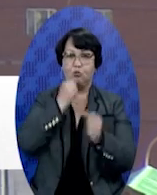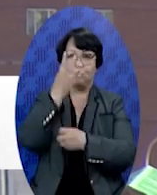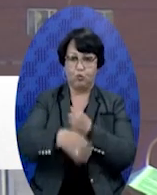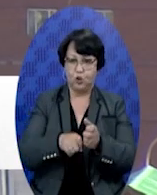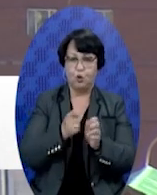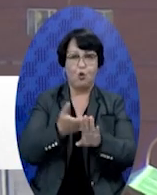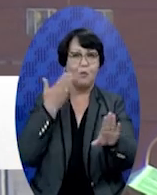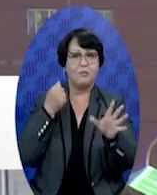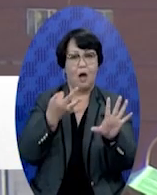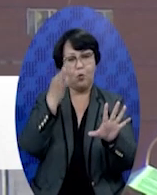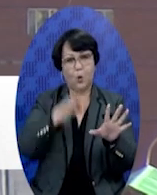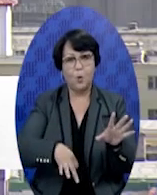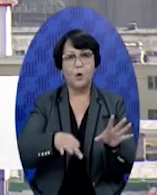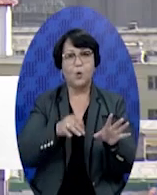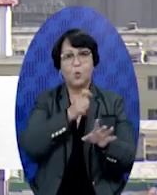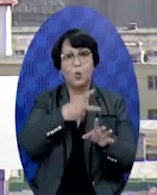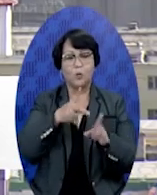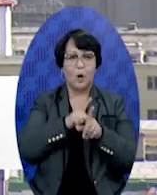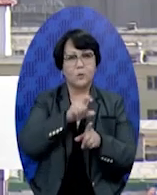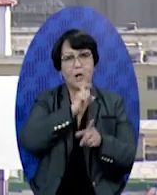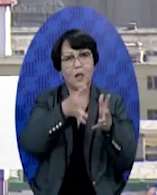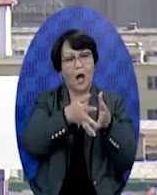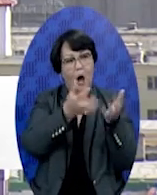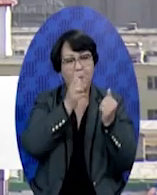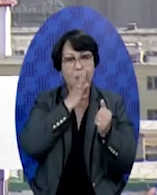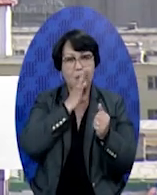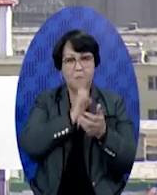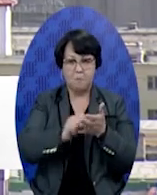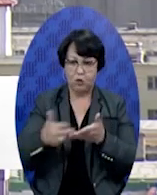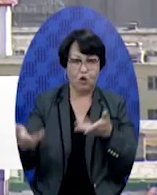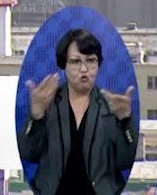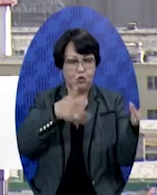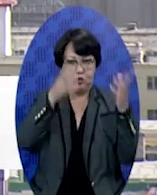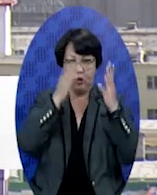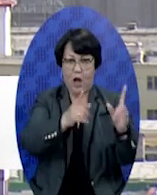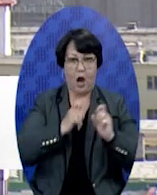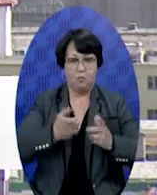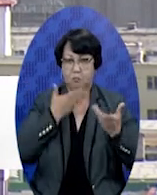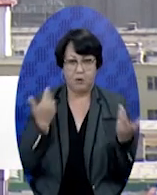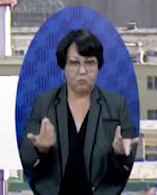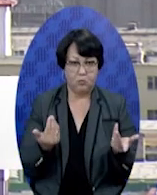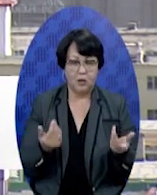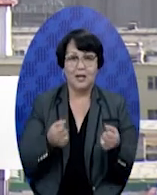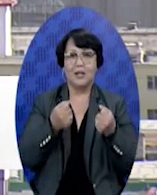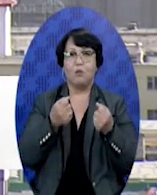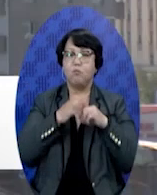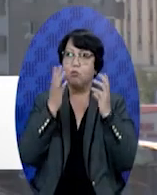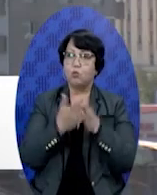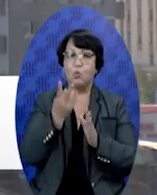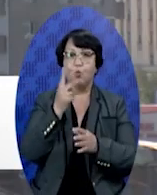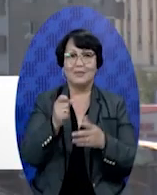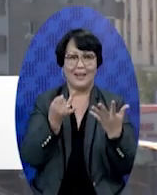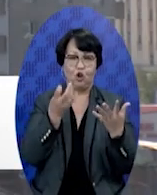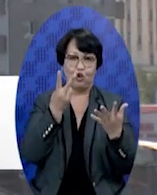хүүтэй ипотекийн зээлд хамрагдах хүсэлт гаргасан ч өнөөдрийг хүртэл шийдэгдээгүй. Орон сууцны нийт өртөг 72 сая төгрөг, үүний 52